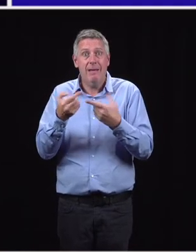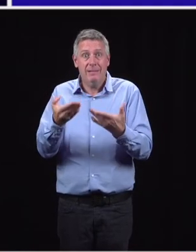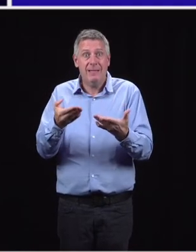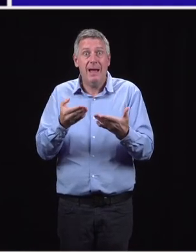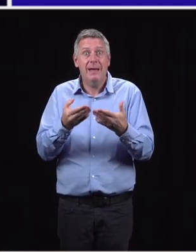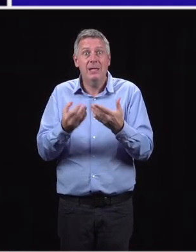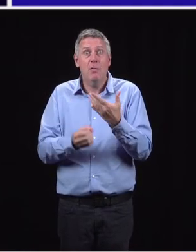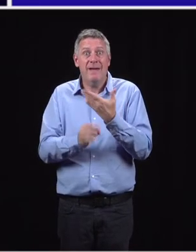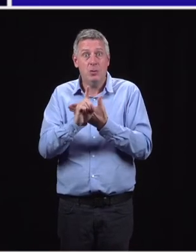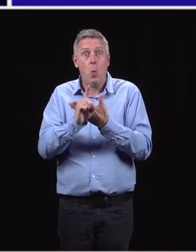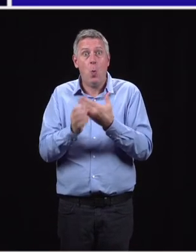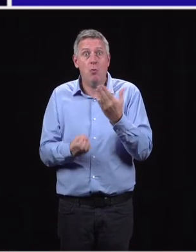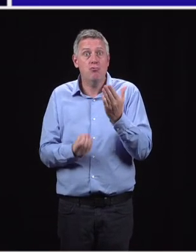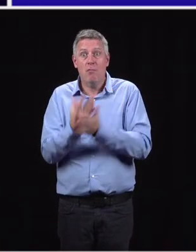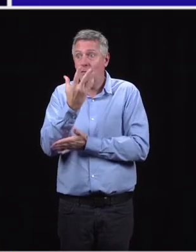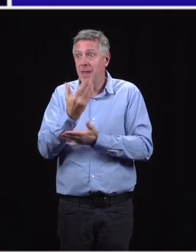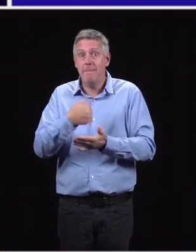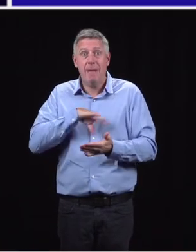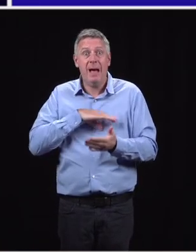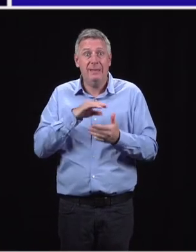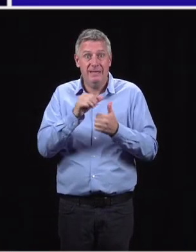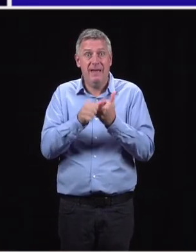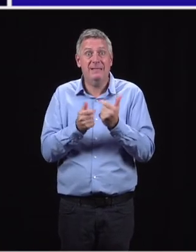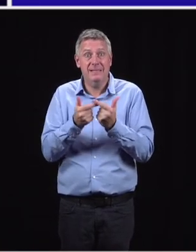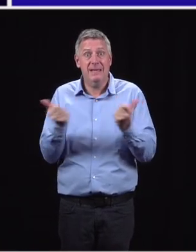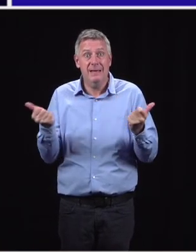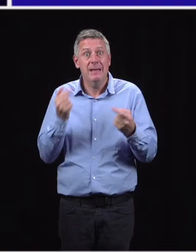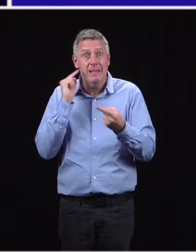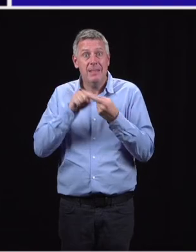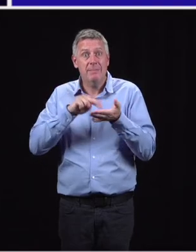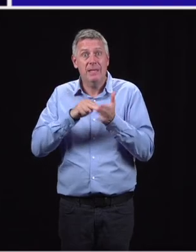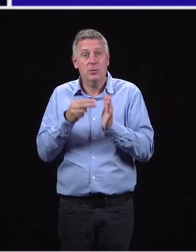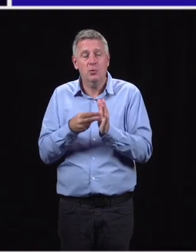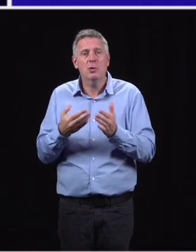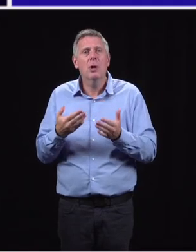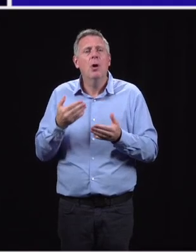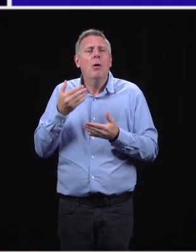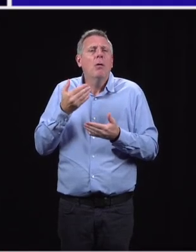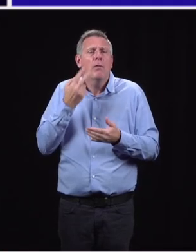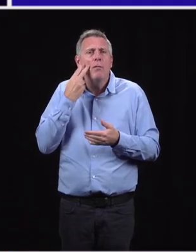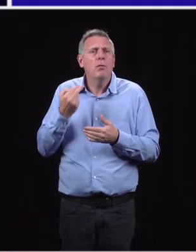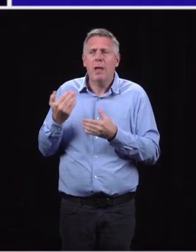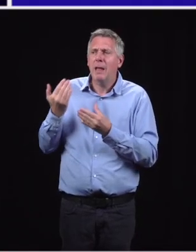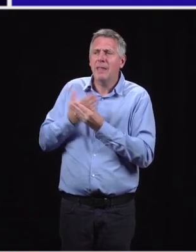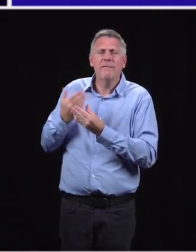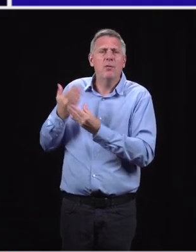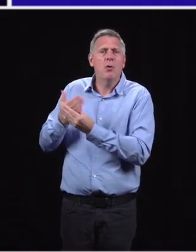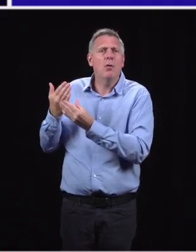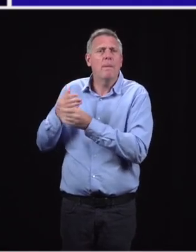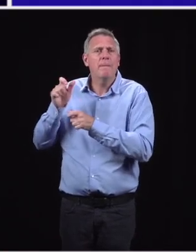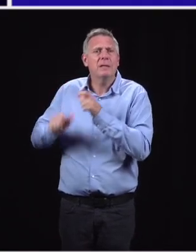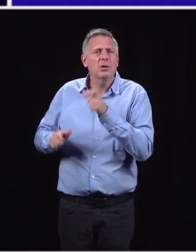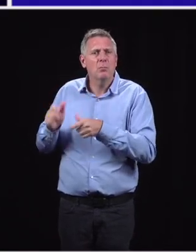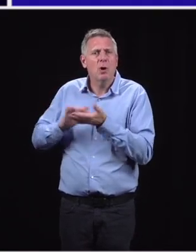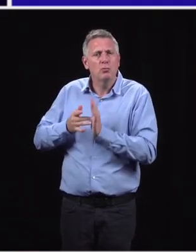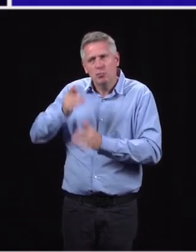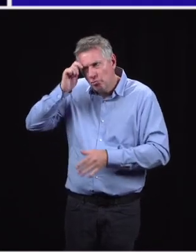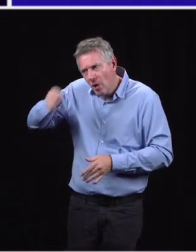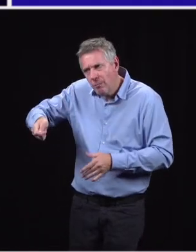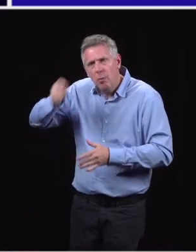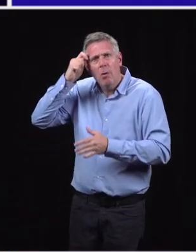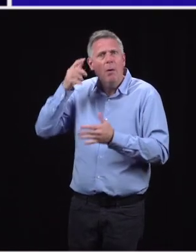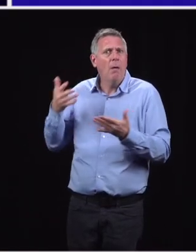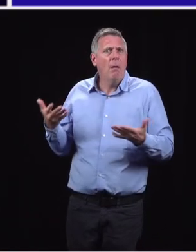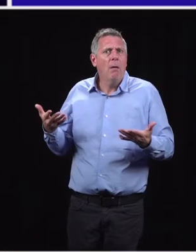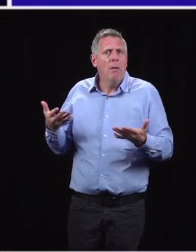même essentiel sur les métiers de la tech et je crois que ben on l'a vu aujourd'hui avec les intervenants et d'ailleurs je voudrais enfin leur tirer mon chapeau et et